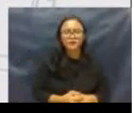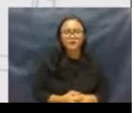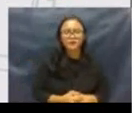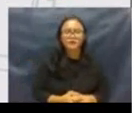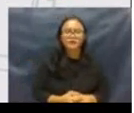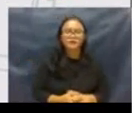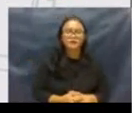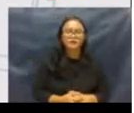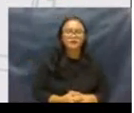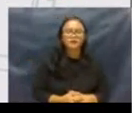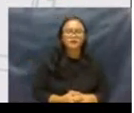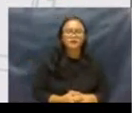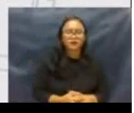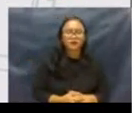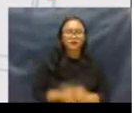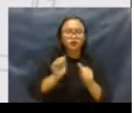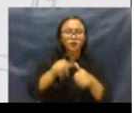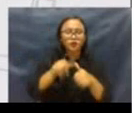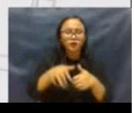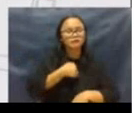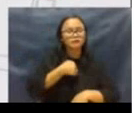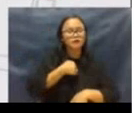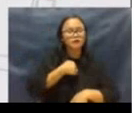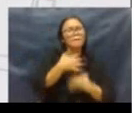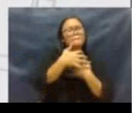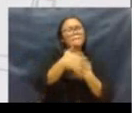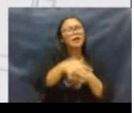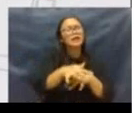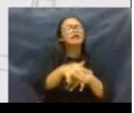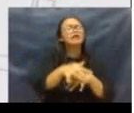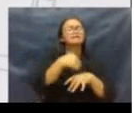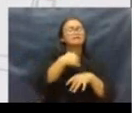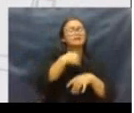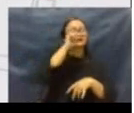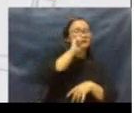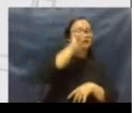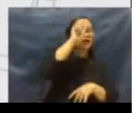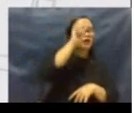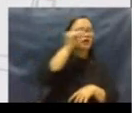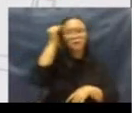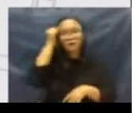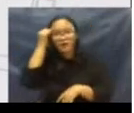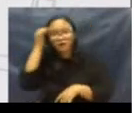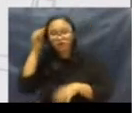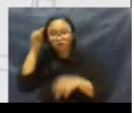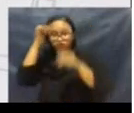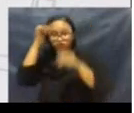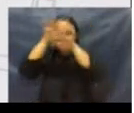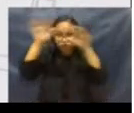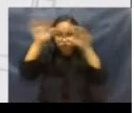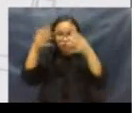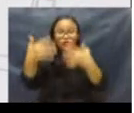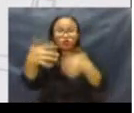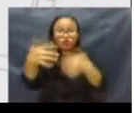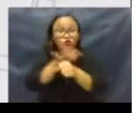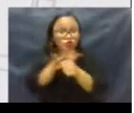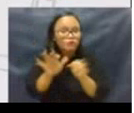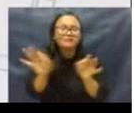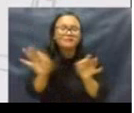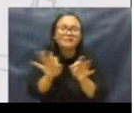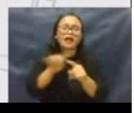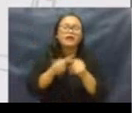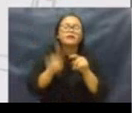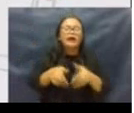untuk mempraktikkan saya sadar saya berpikir tidak bisa hanya dipikirkan, harus dituangkan menjadi produk yang